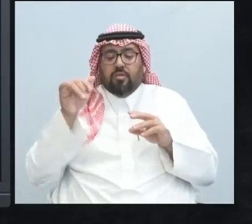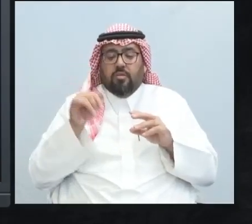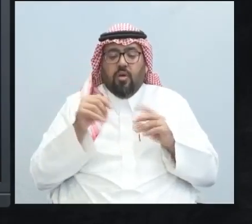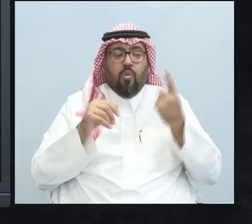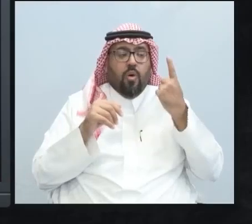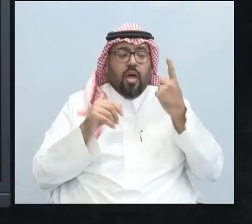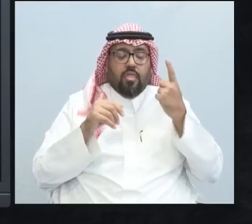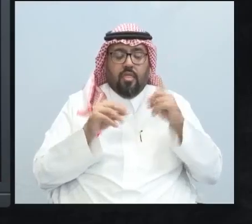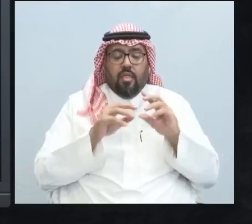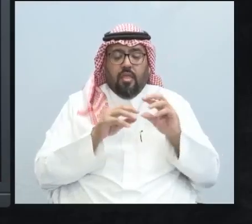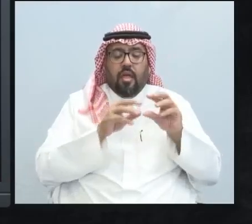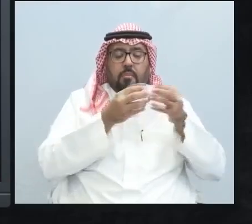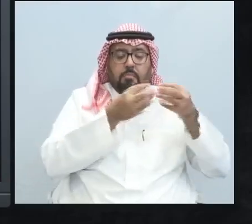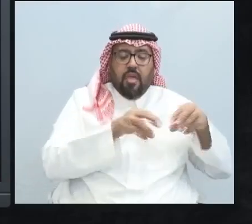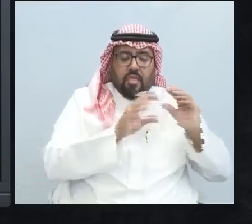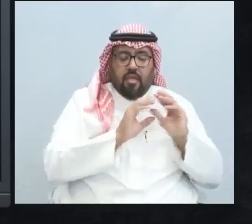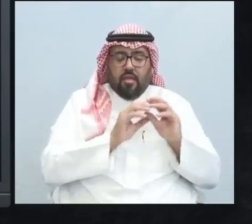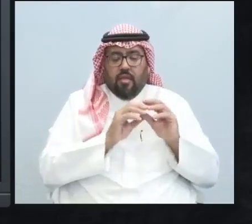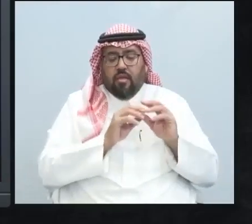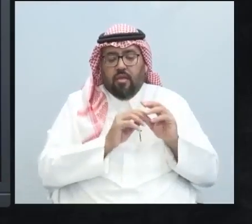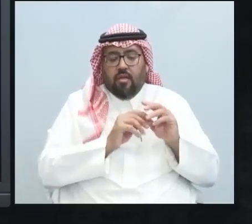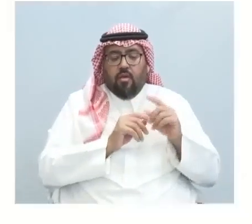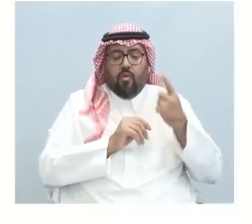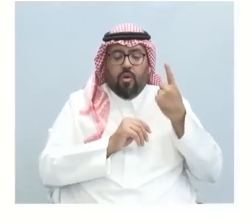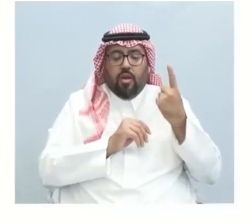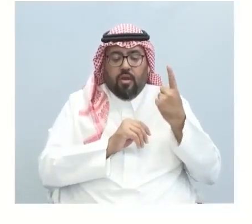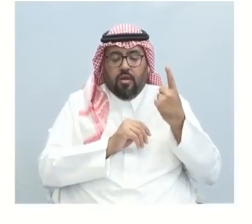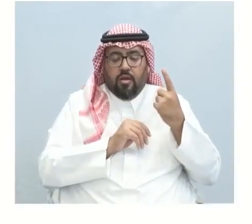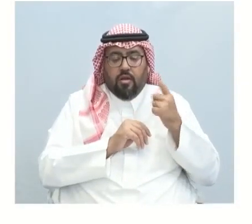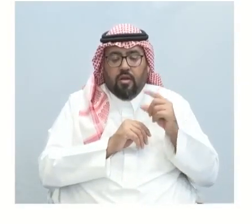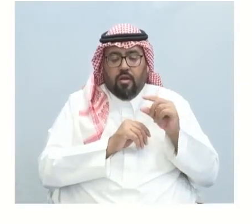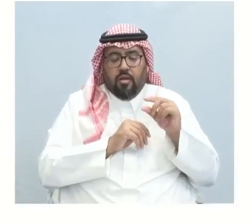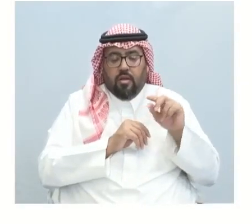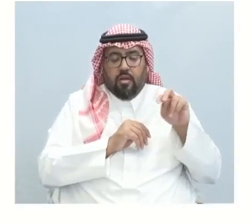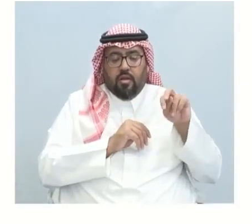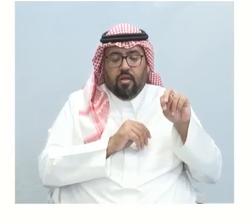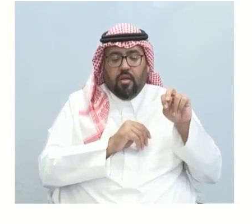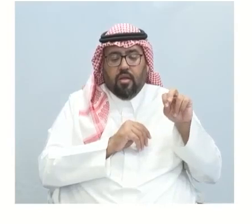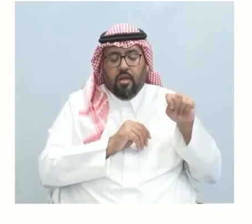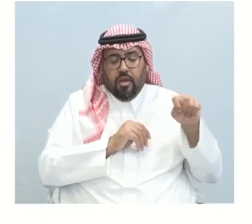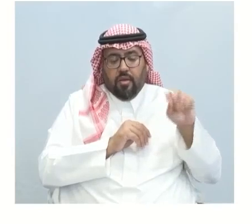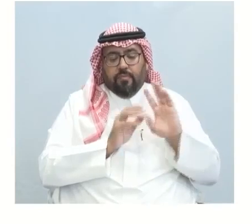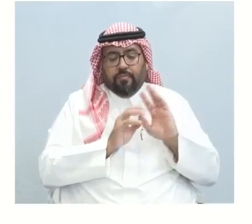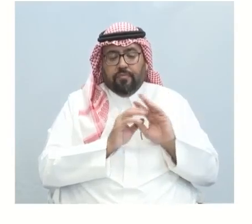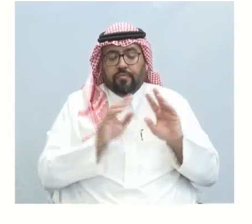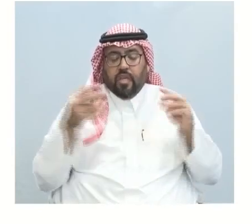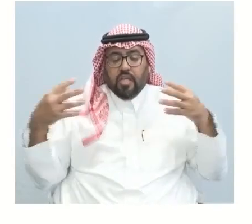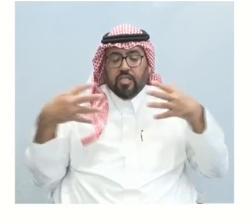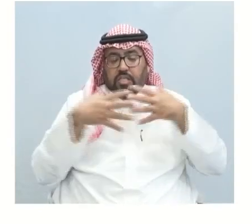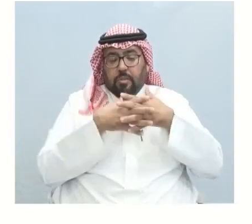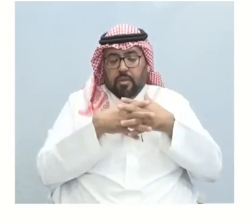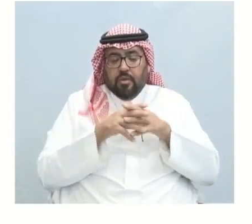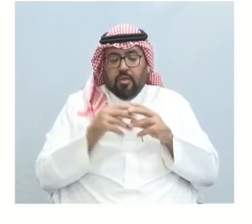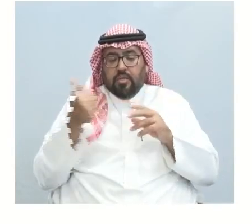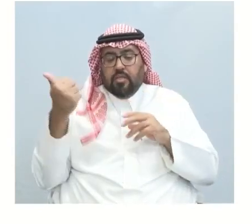باحا الكروموسوم او ما نرمز لها بالرمز 1 ان عند الاخصاب تجتمع الكروموسومات ليصبح